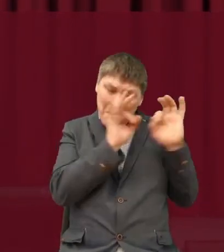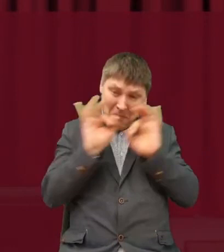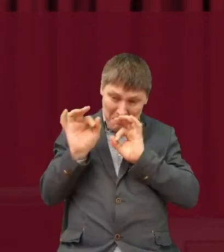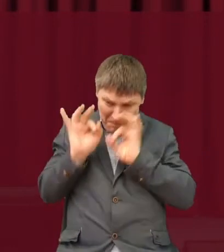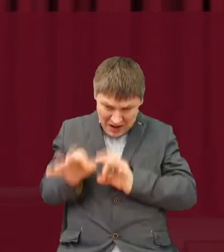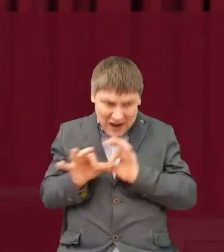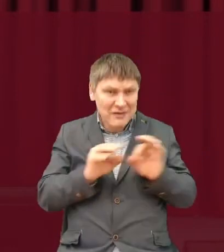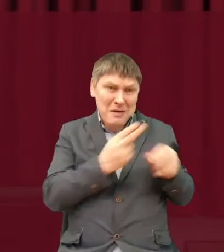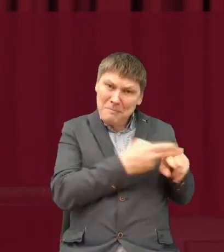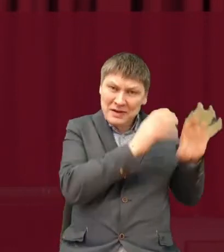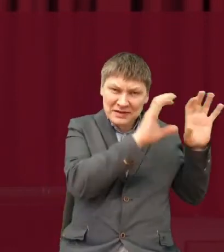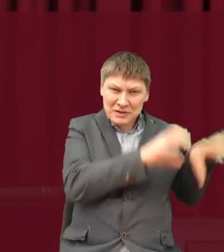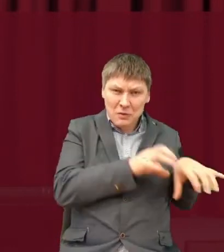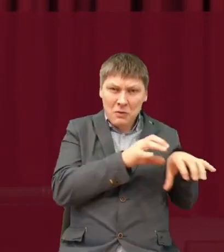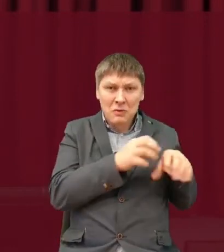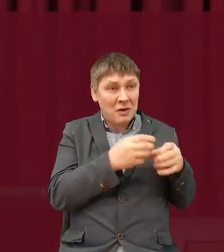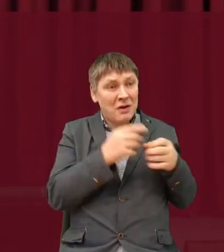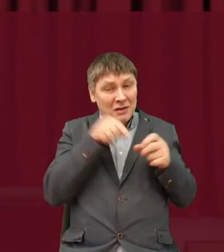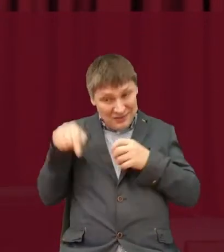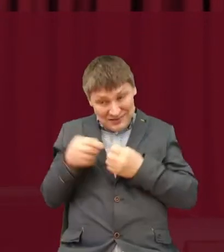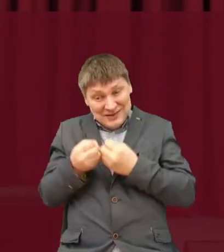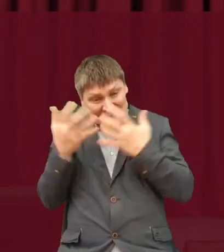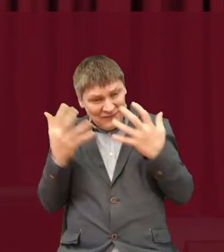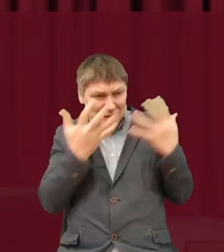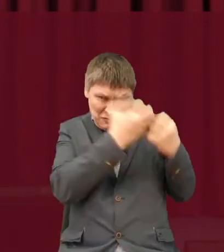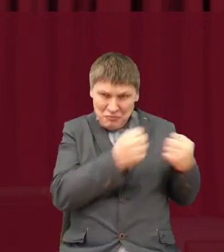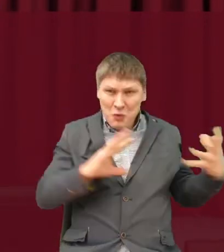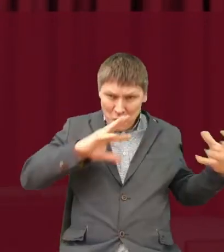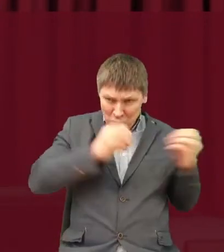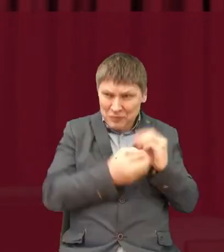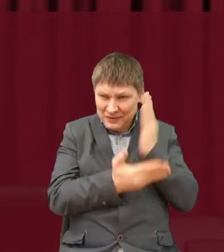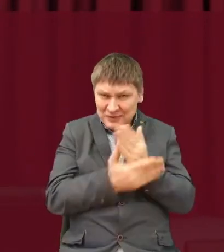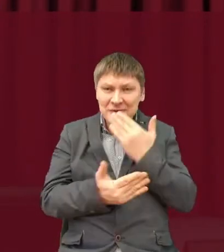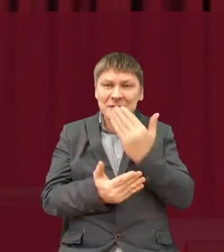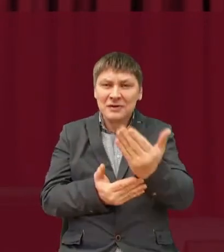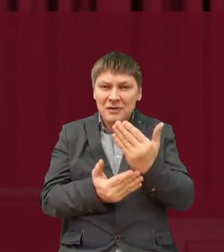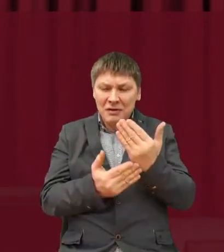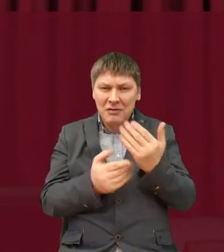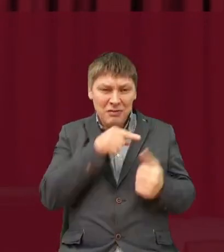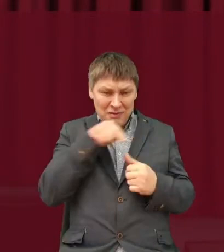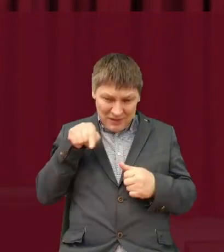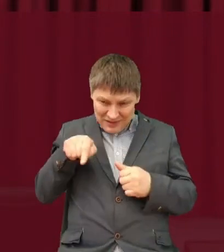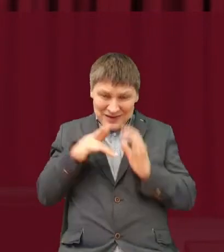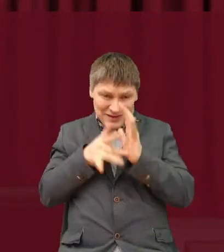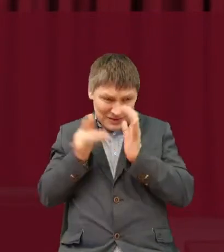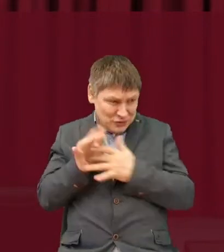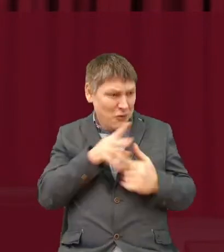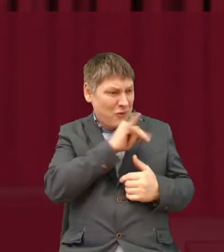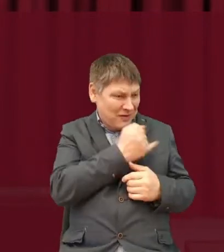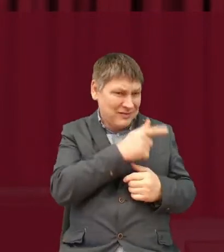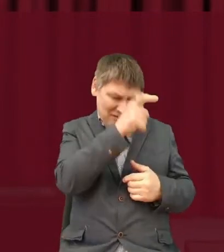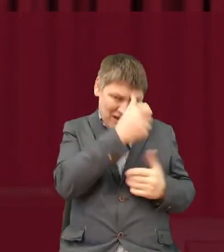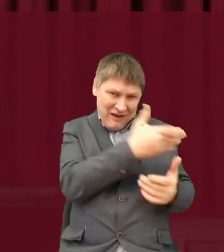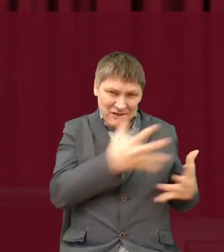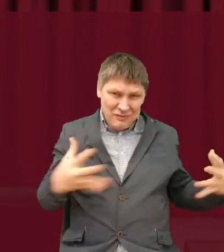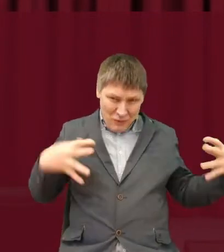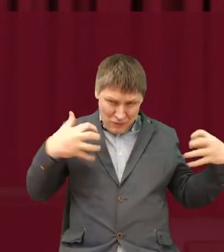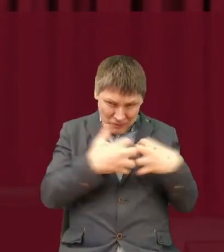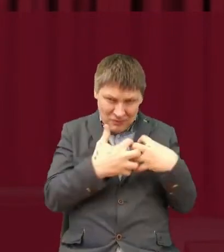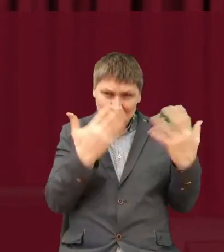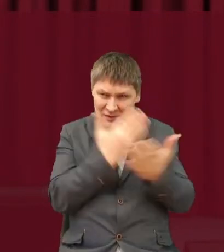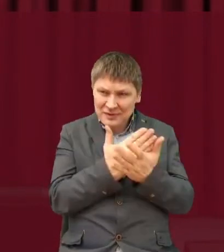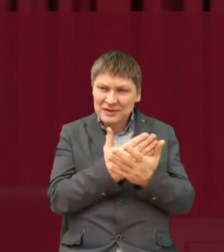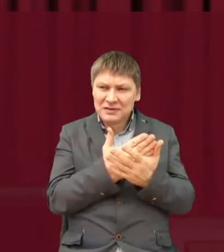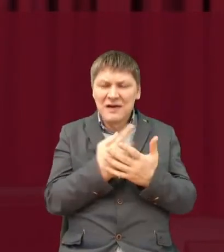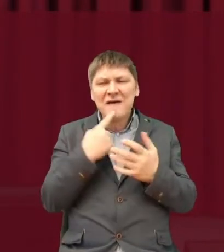общего у светость мой Какое согласие между Христом и велиаром ибо Какое соучастие верного с